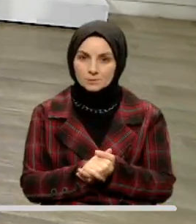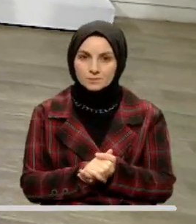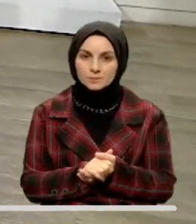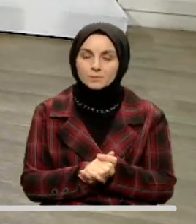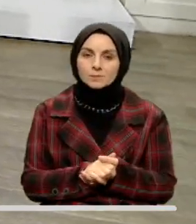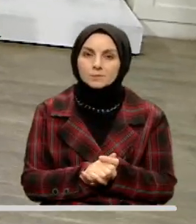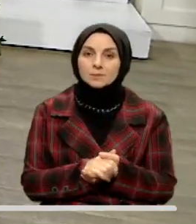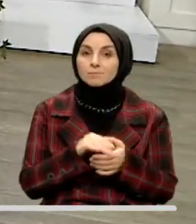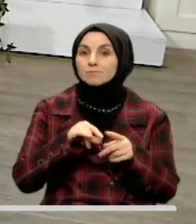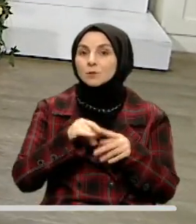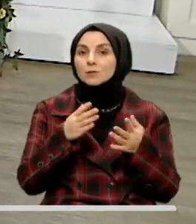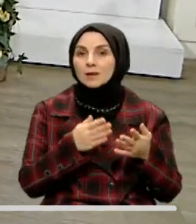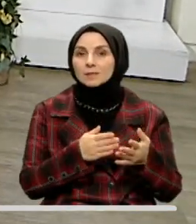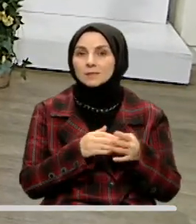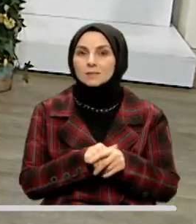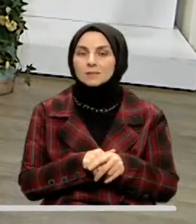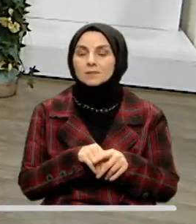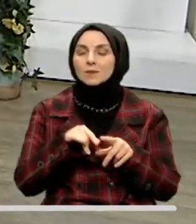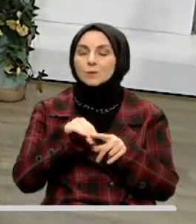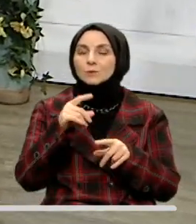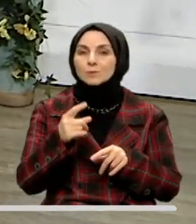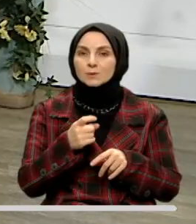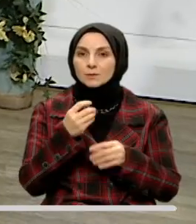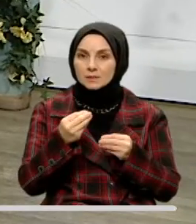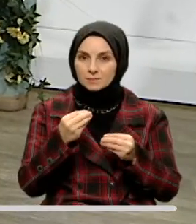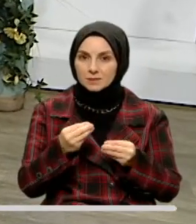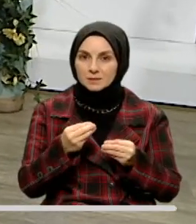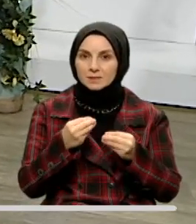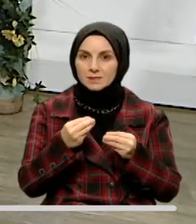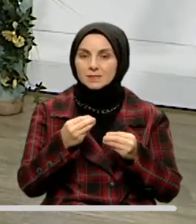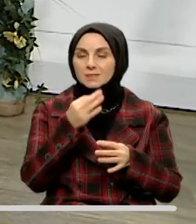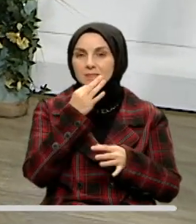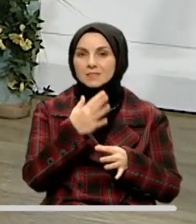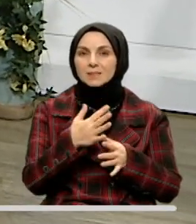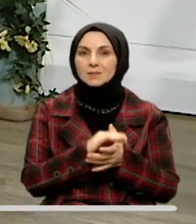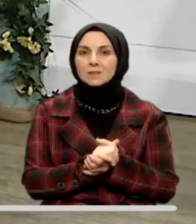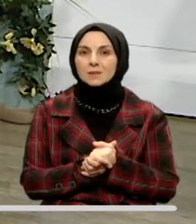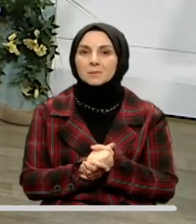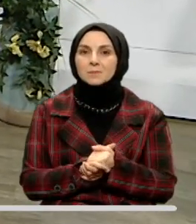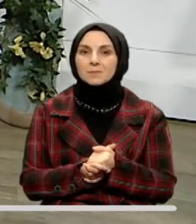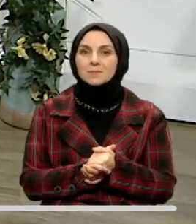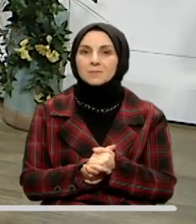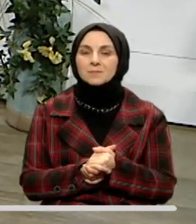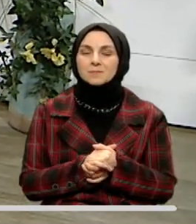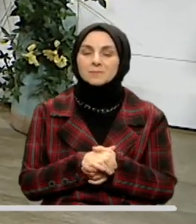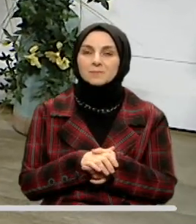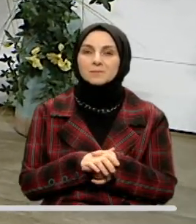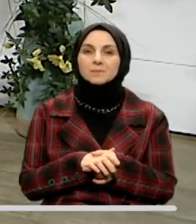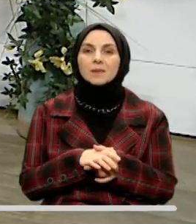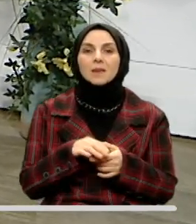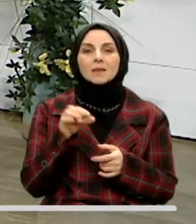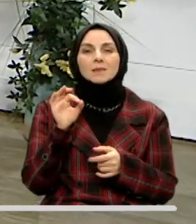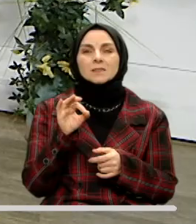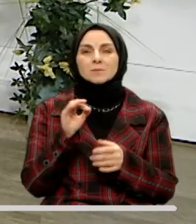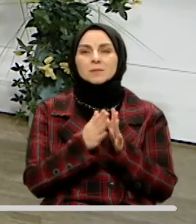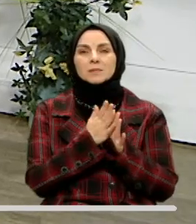gelebilirsiniz. Hoş geldiniz öncelikle. Hoş bulduk. İyisiniz. Böyle hep birlikte cevap vermek de zor oluyor değil mi? Evet. Tamam. Şimdi sıradan